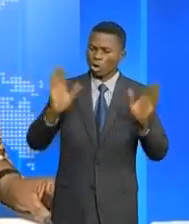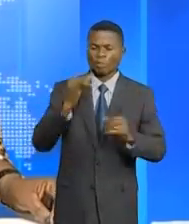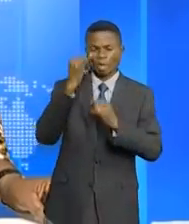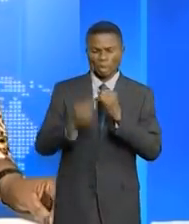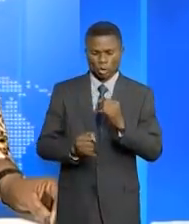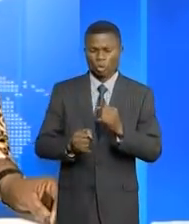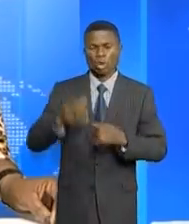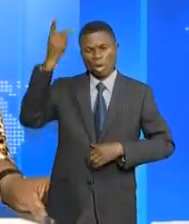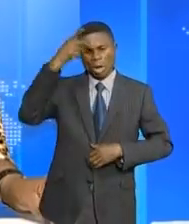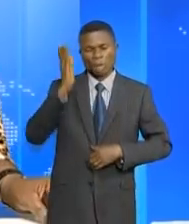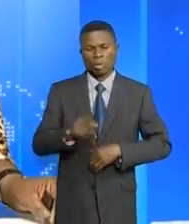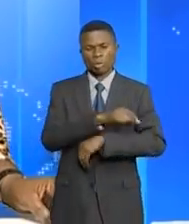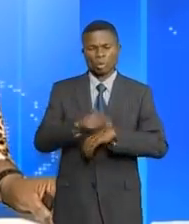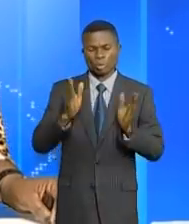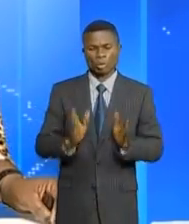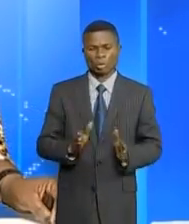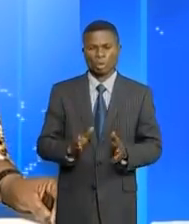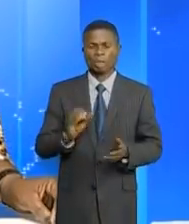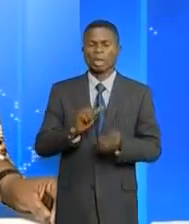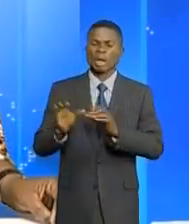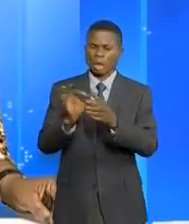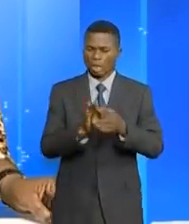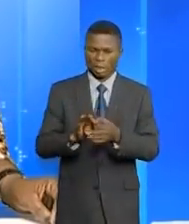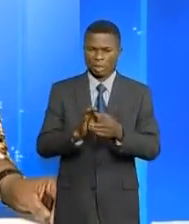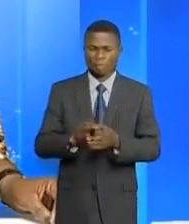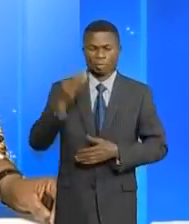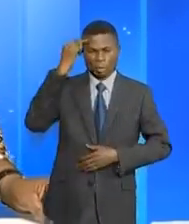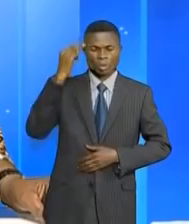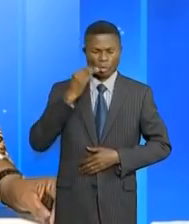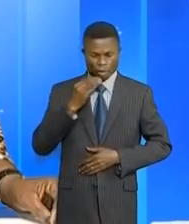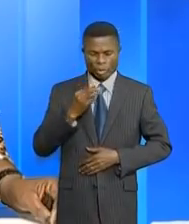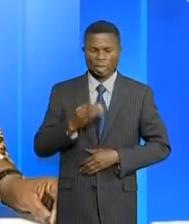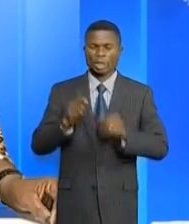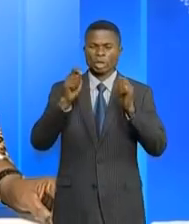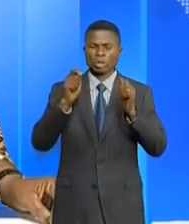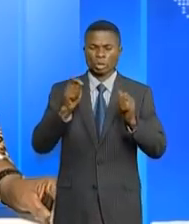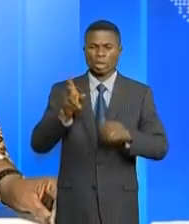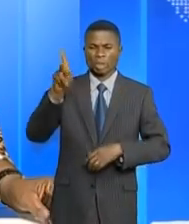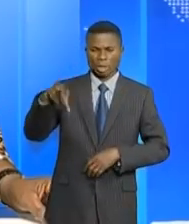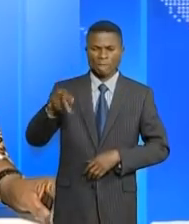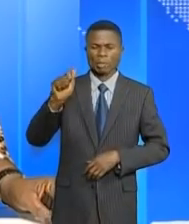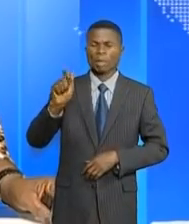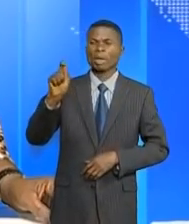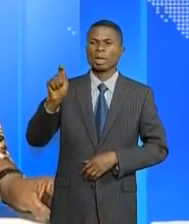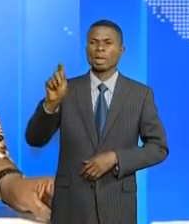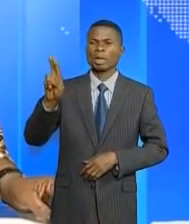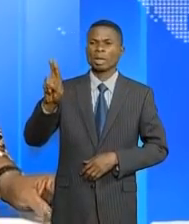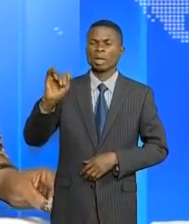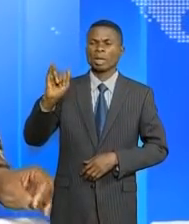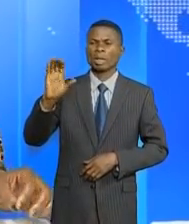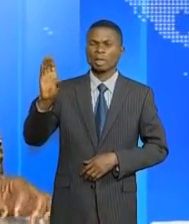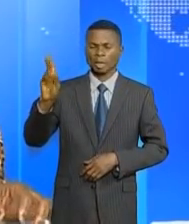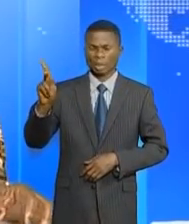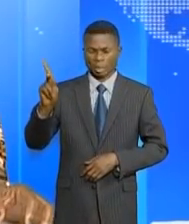autorités politico-administratives sous la coordination du ministre de Médias Patrick Muyaya Katembwe